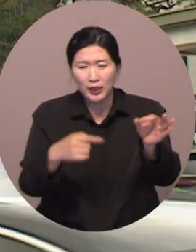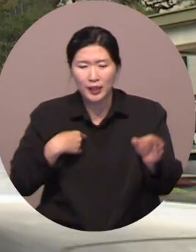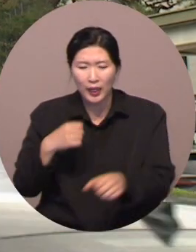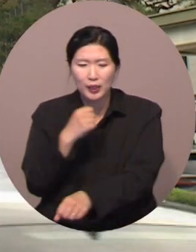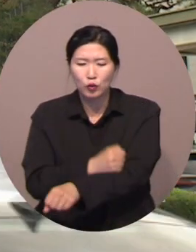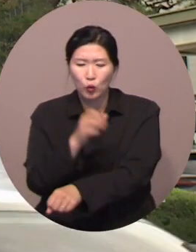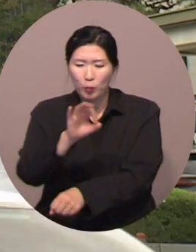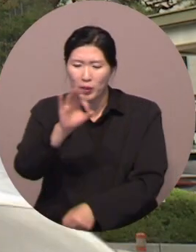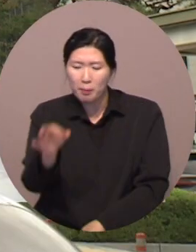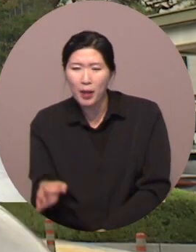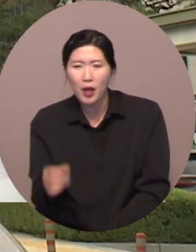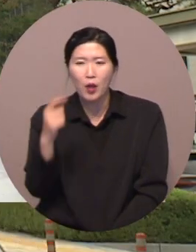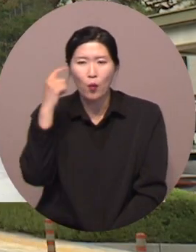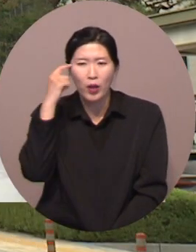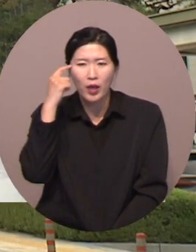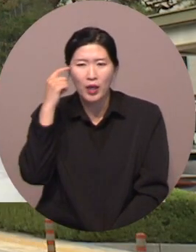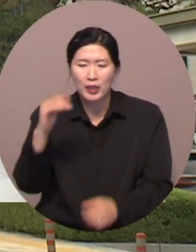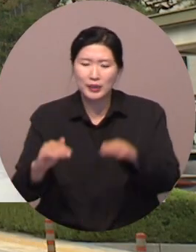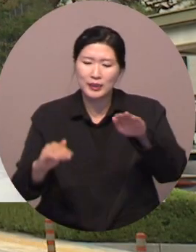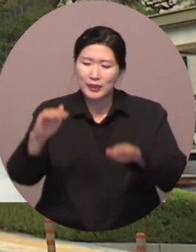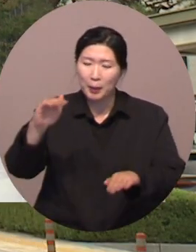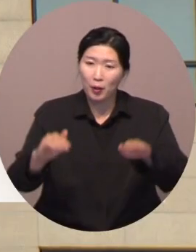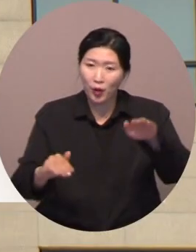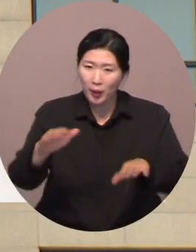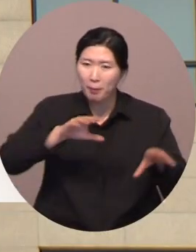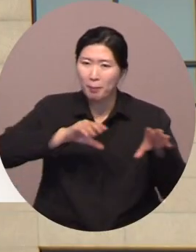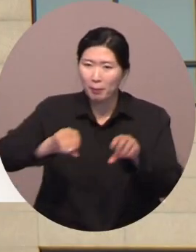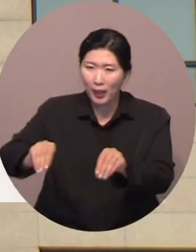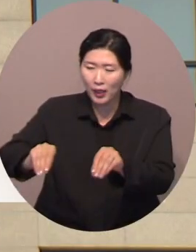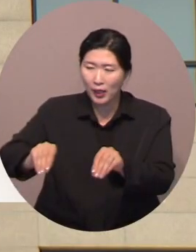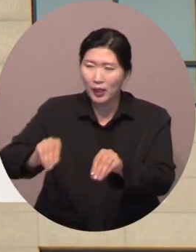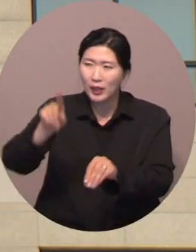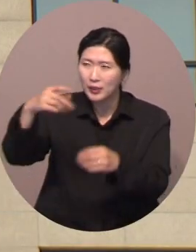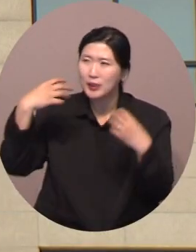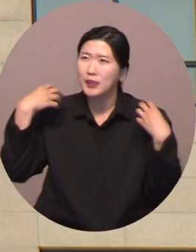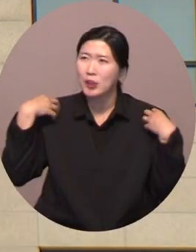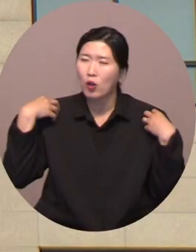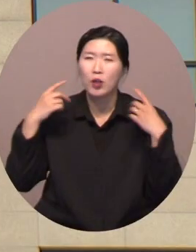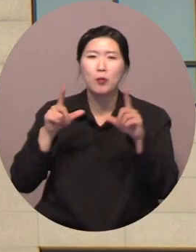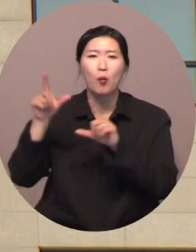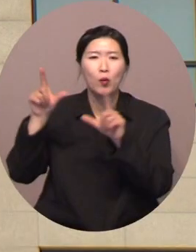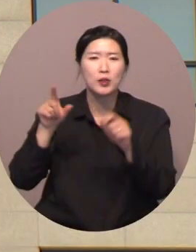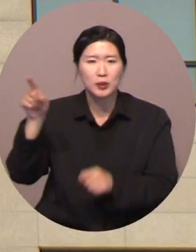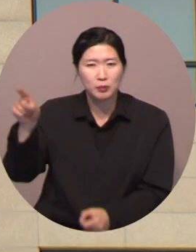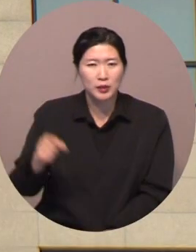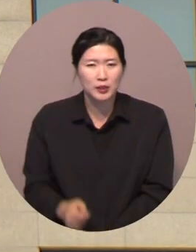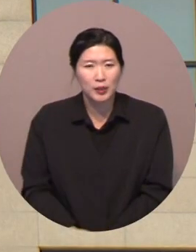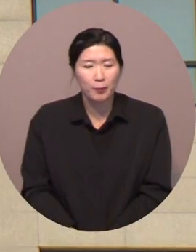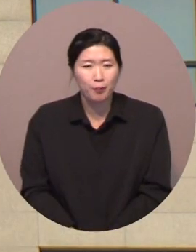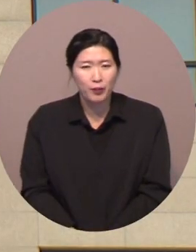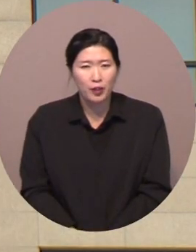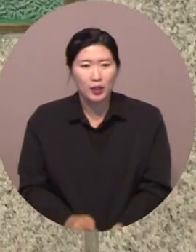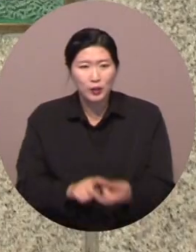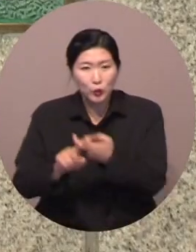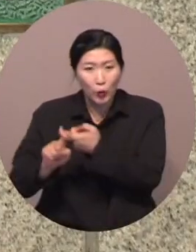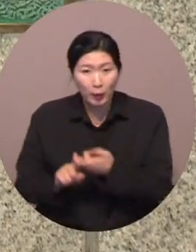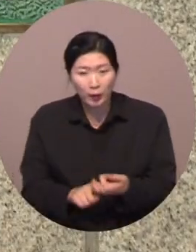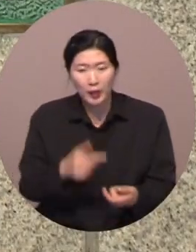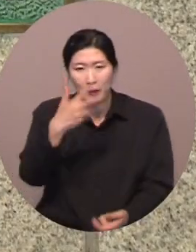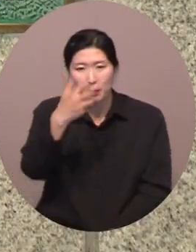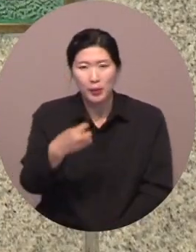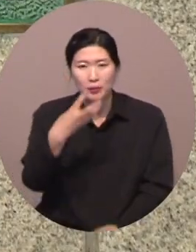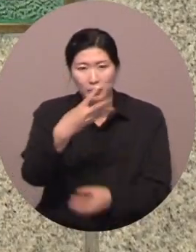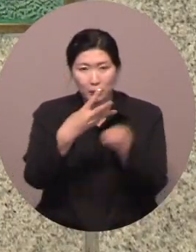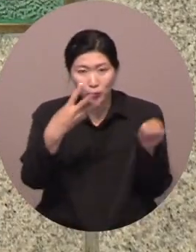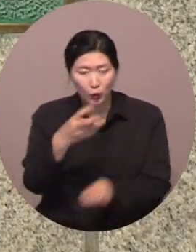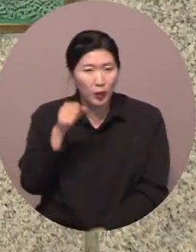방치하고 비정규직 차별 격차를 심화하는 교육청 측의 교섭 행태로 83% 넘는 조합원이 쟁위 행위에